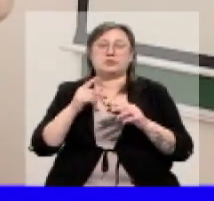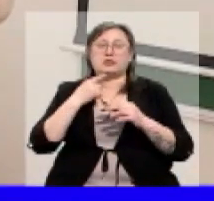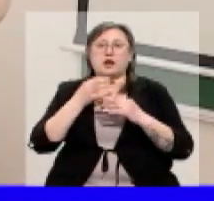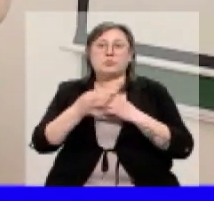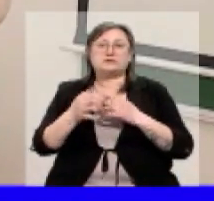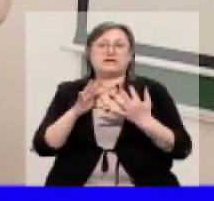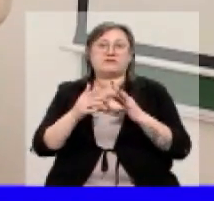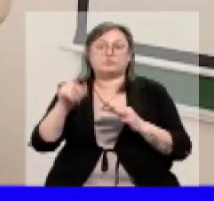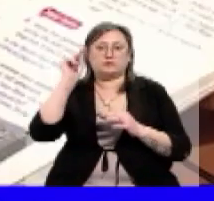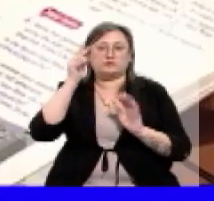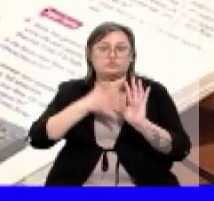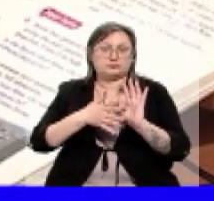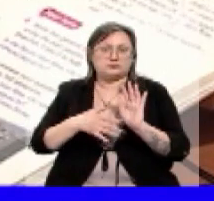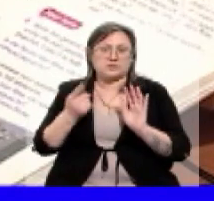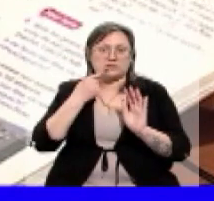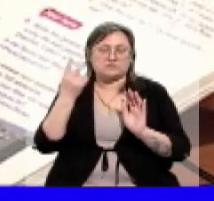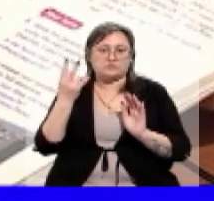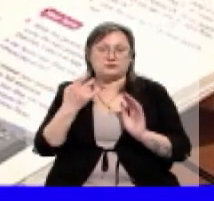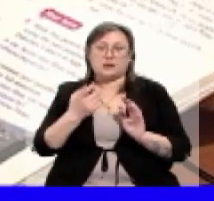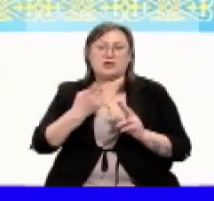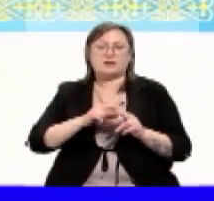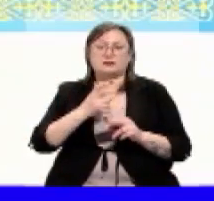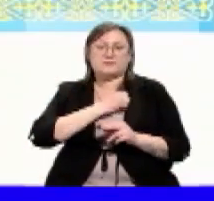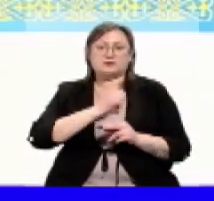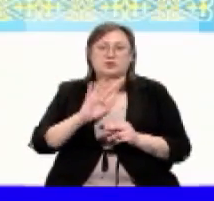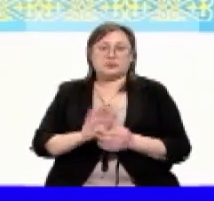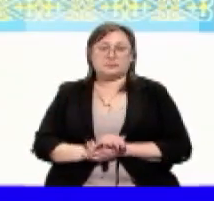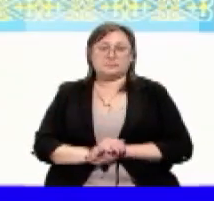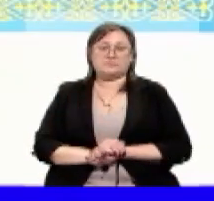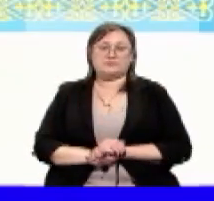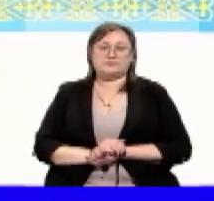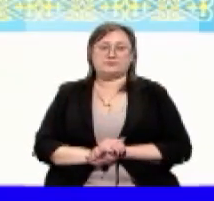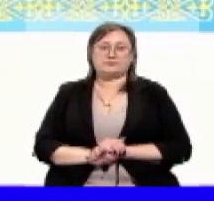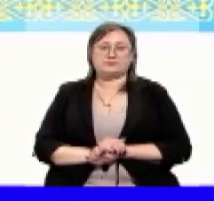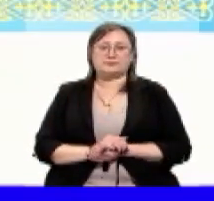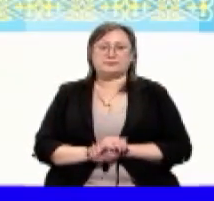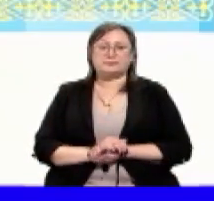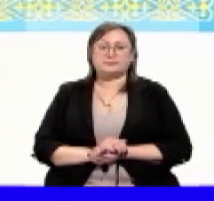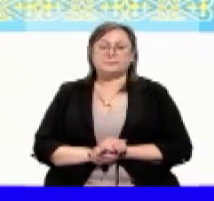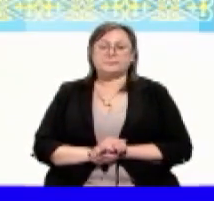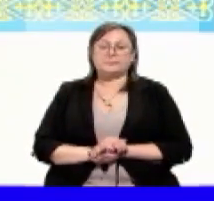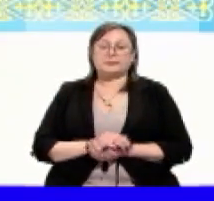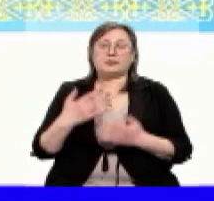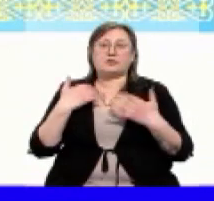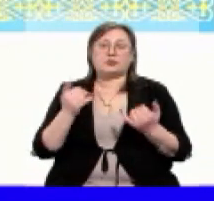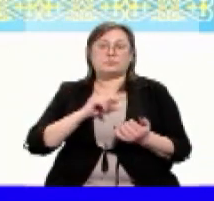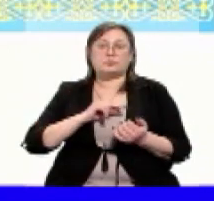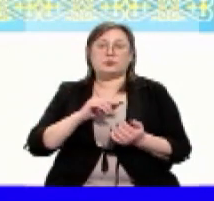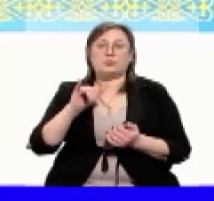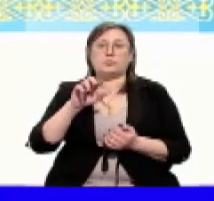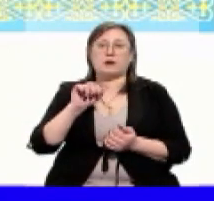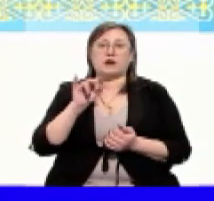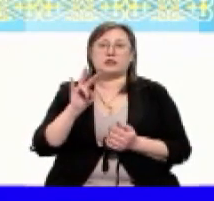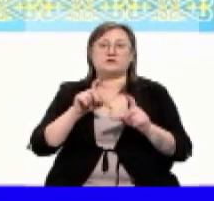таңда ол Обаған жалпы білім беретін мектебінде мұғалім. Кірдім. Жалпы осы ауылға осы менің бірінші жылым 6 ай